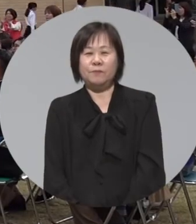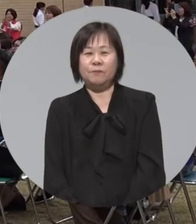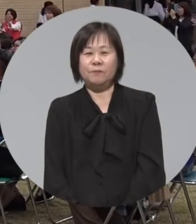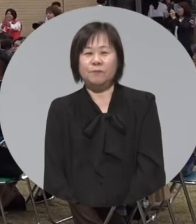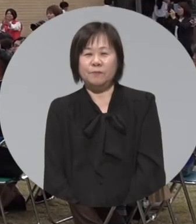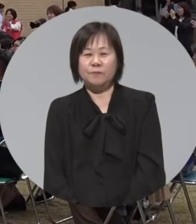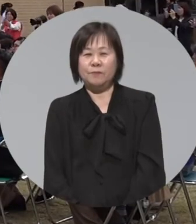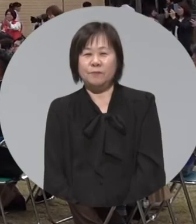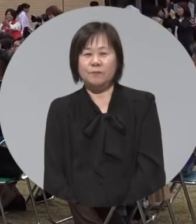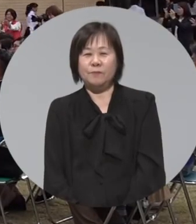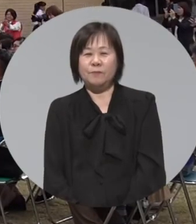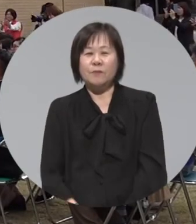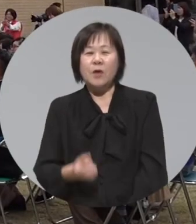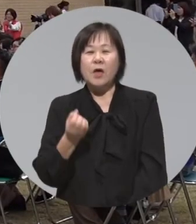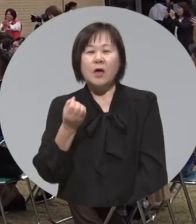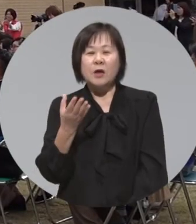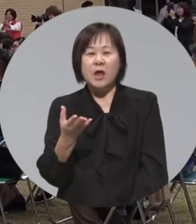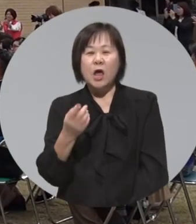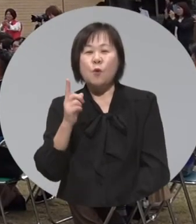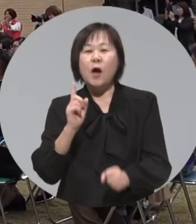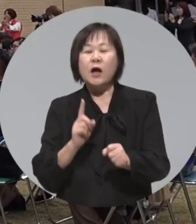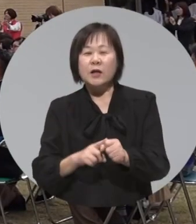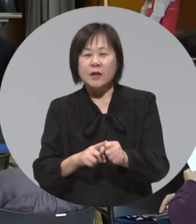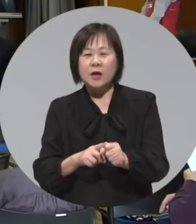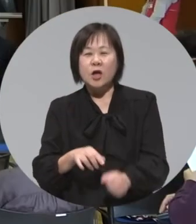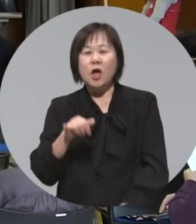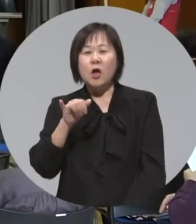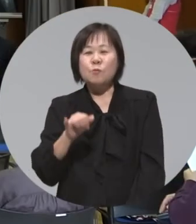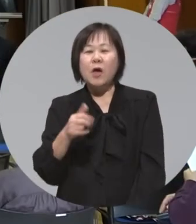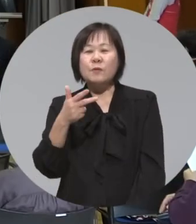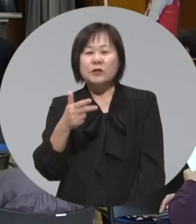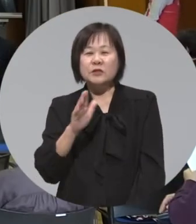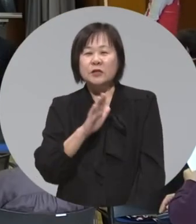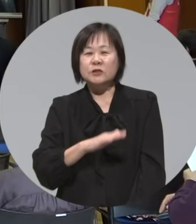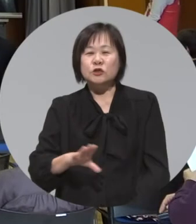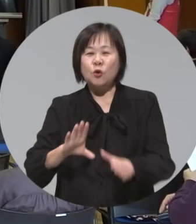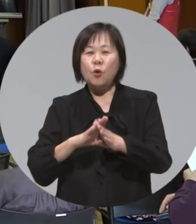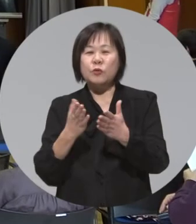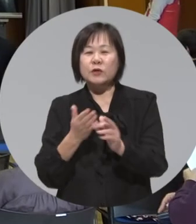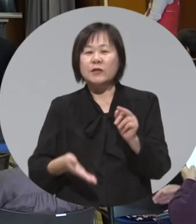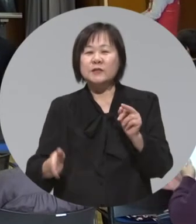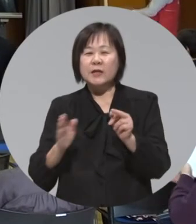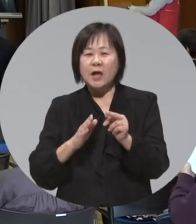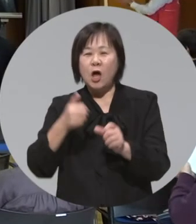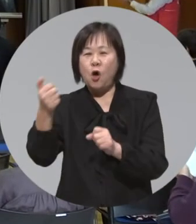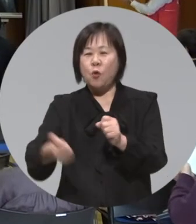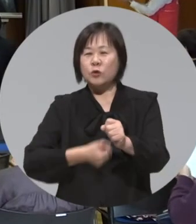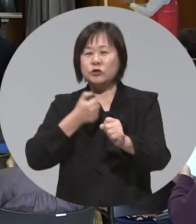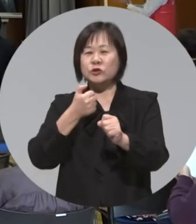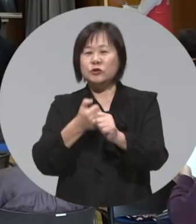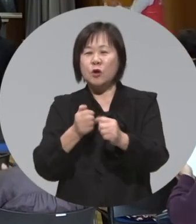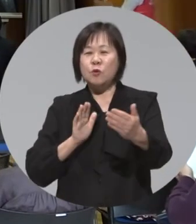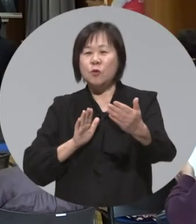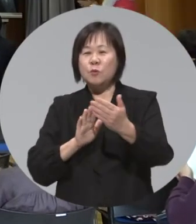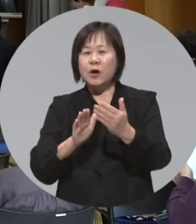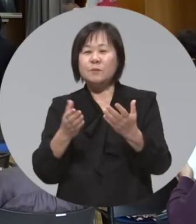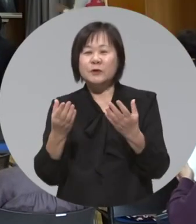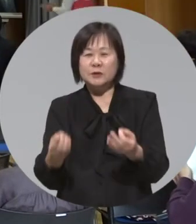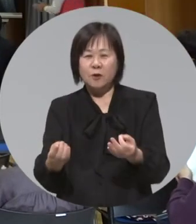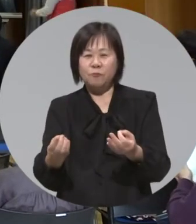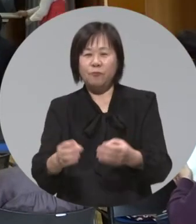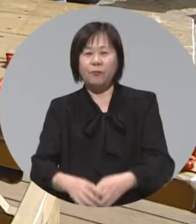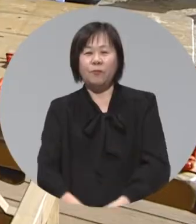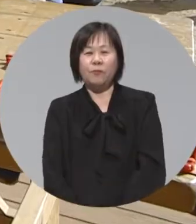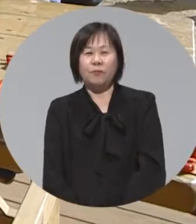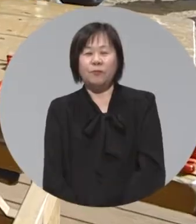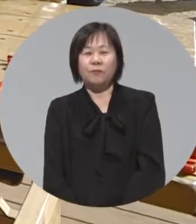そして令和元年、前橋市児童文化センターは50周年を迎えました。